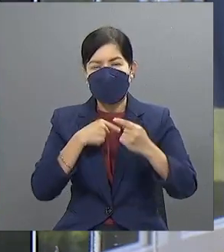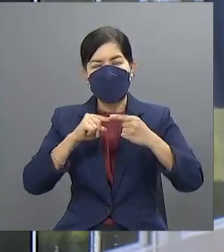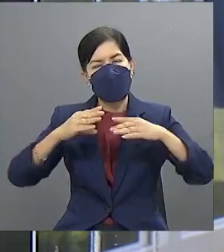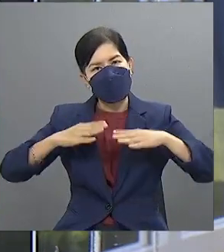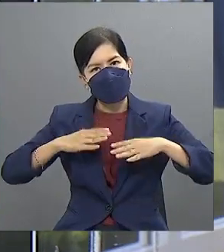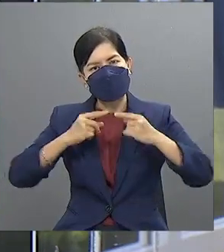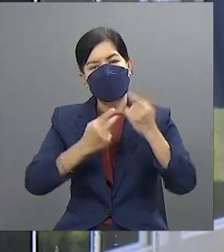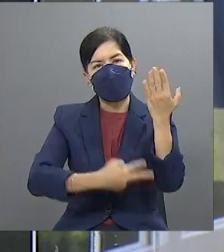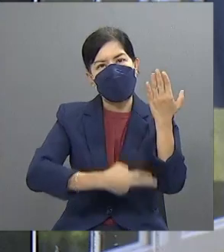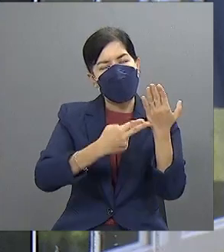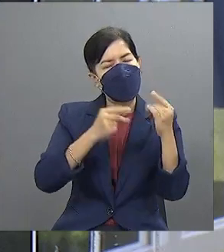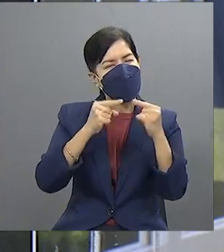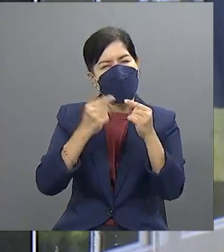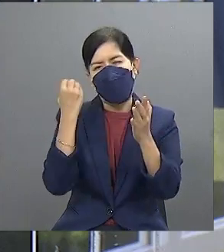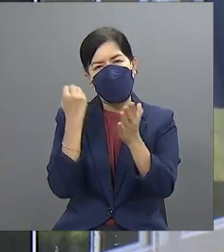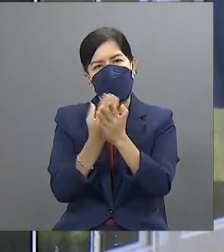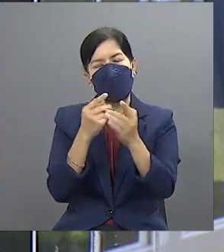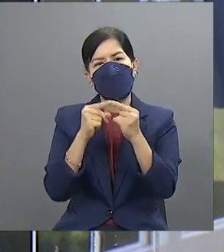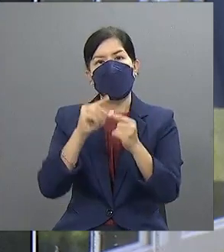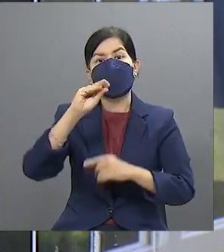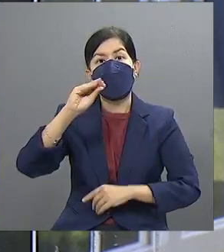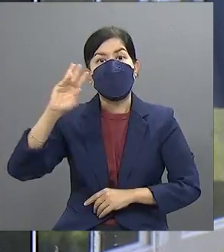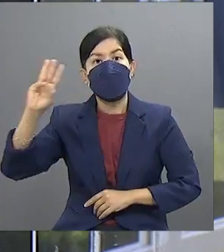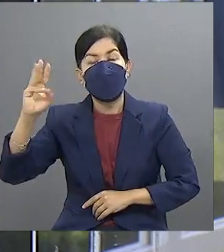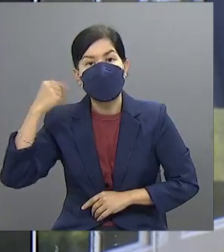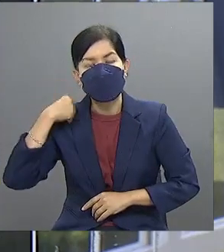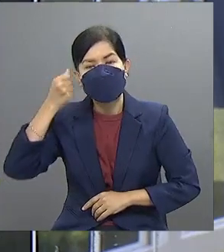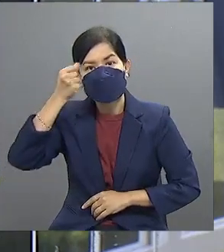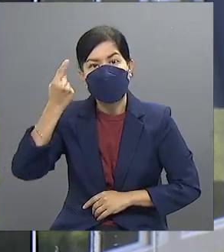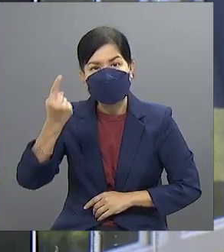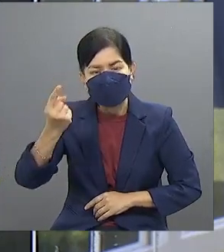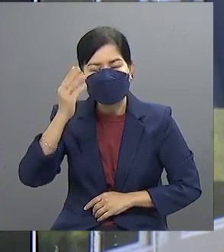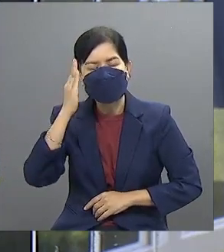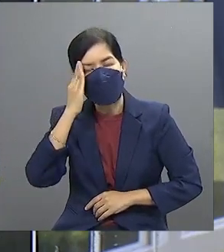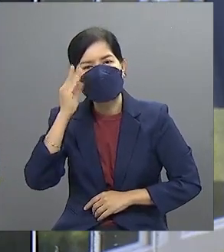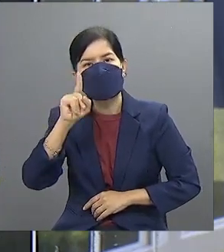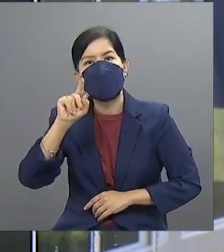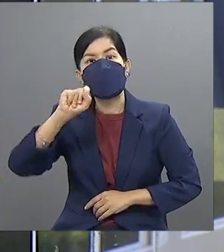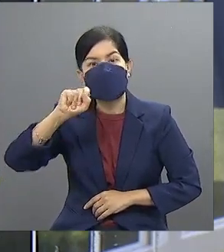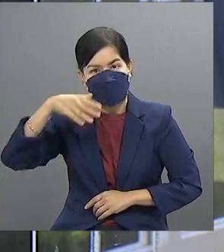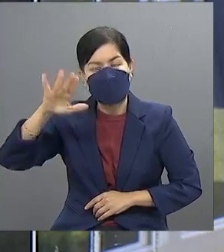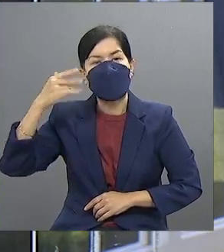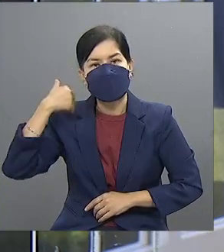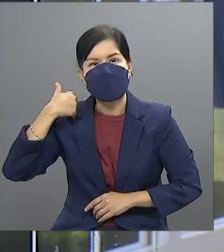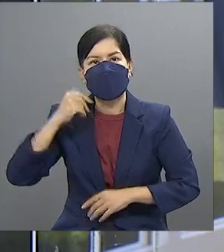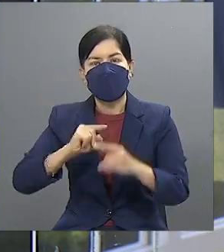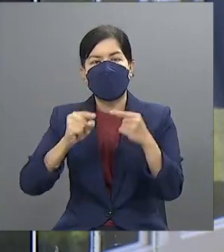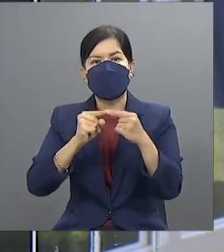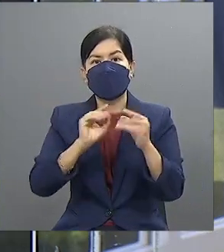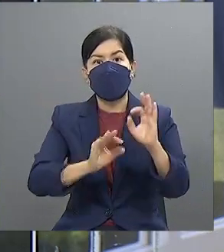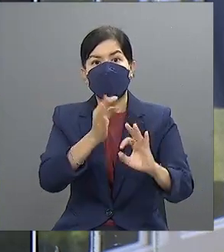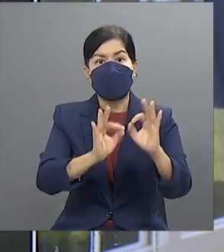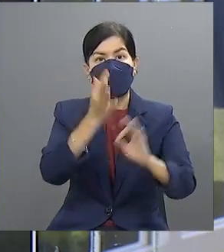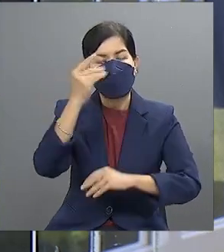ดาวนะผมเน้ย้ำแบบนี้คือนทน้ยย Practice แงไปเมสัคู่นี้อุภาติเหตุมัเกิดขได้มัไมจำเป็ตเลือกวาอัไหนถก อันนguard cerebral